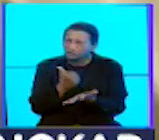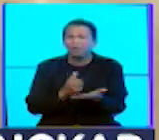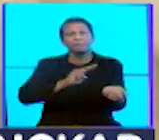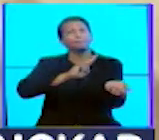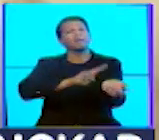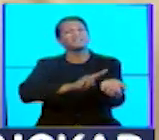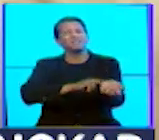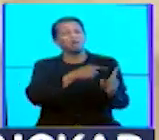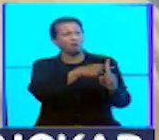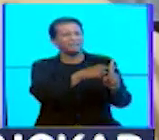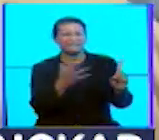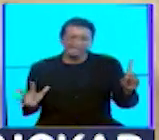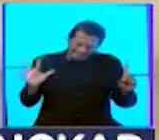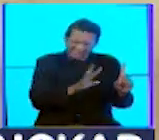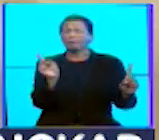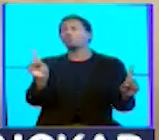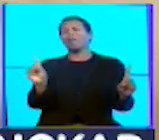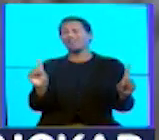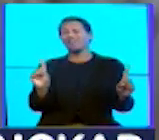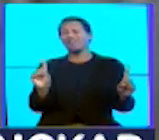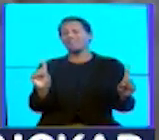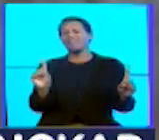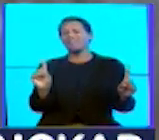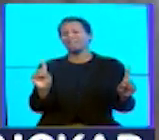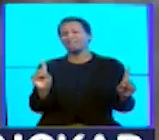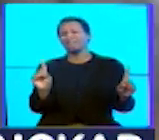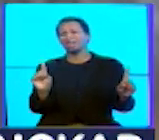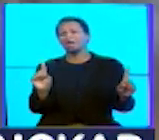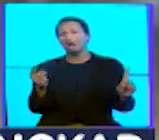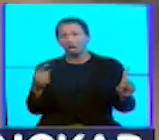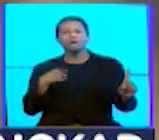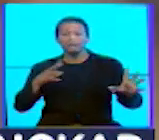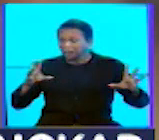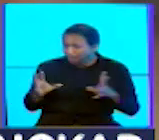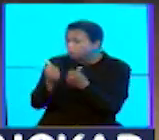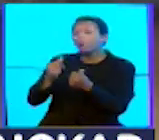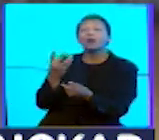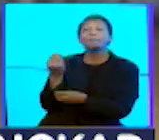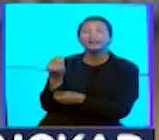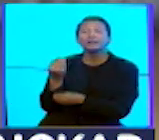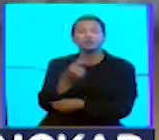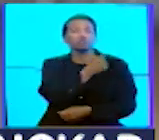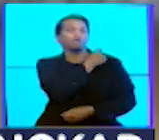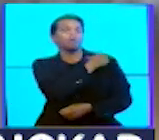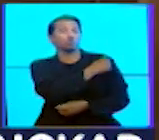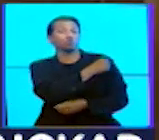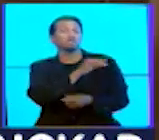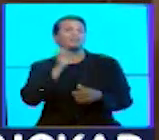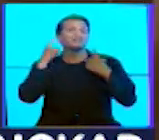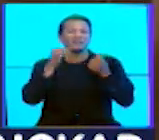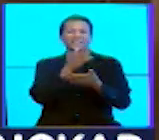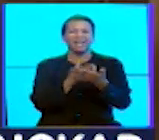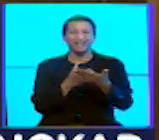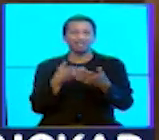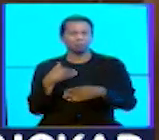COVID-19. Temuan ini terungkap saat Gubernur Jawa Tengah Ganjar Pranowo melakukan sidak ke sejumlah layanan kesehatan di Kudus